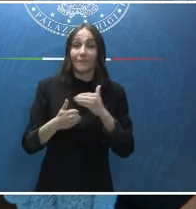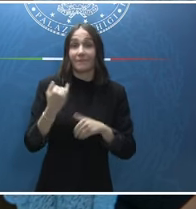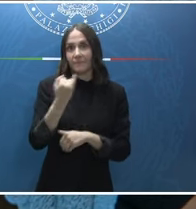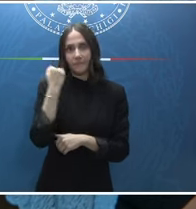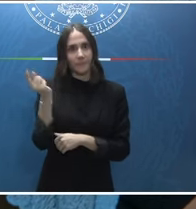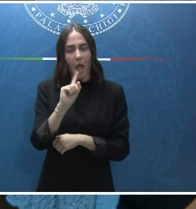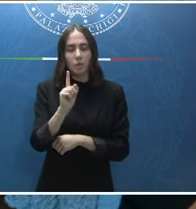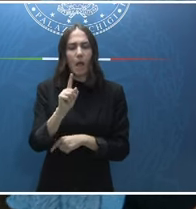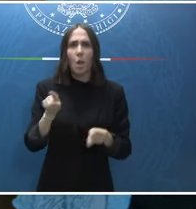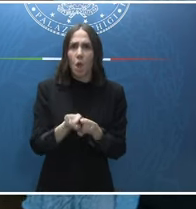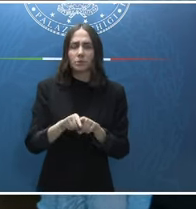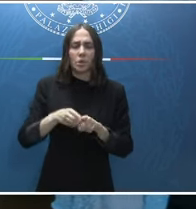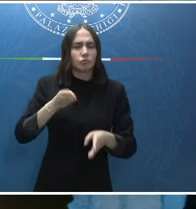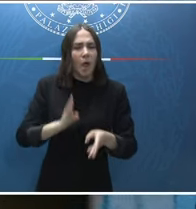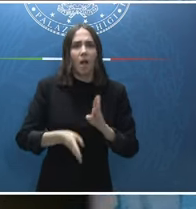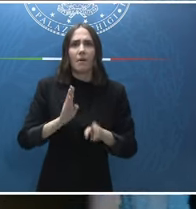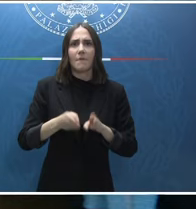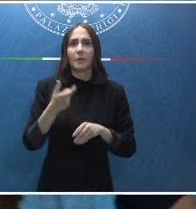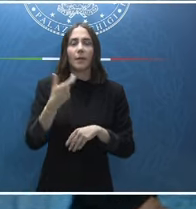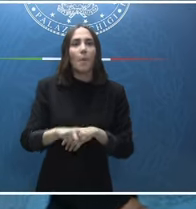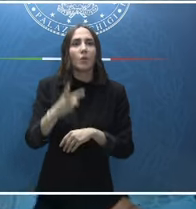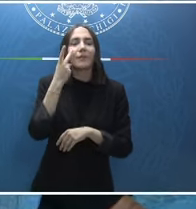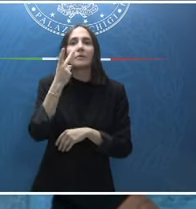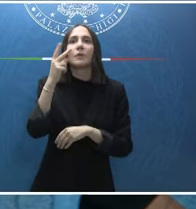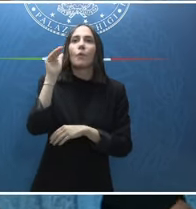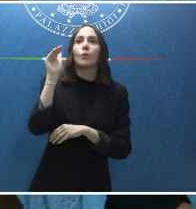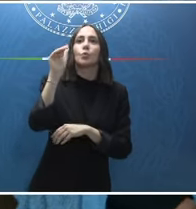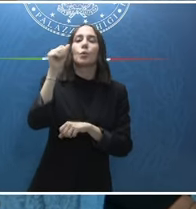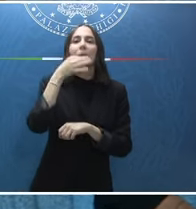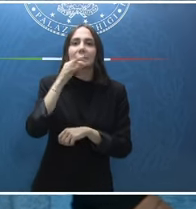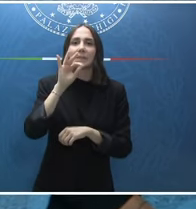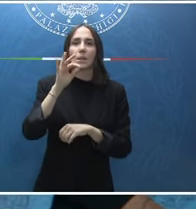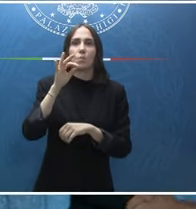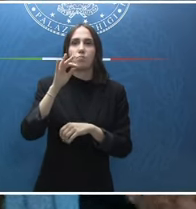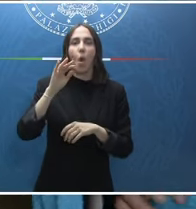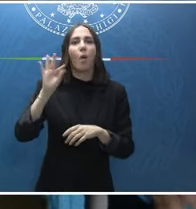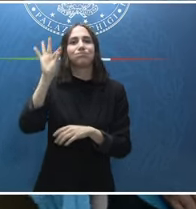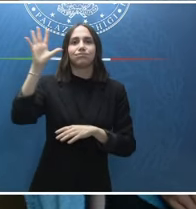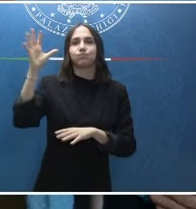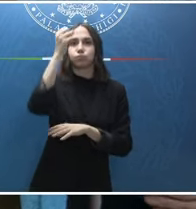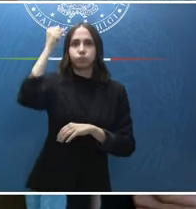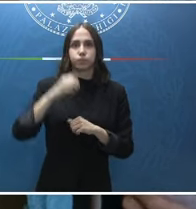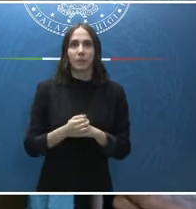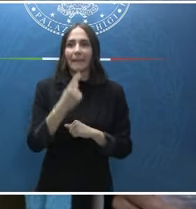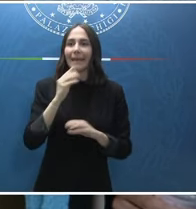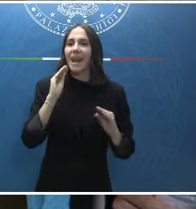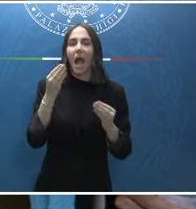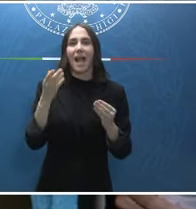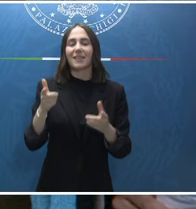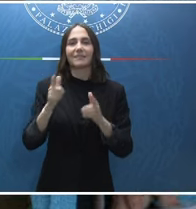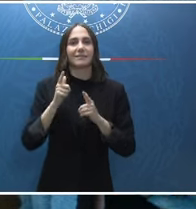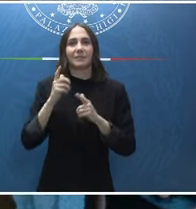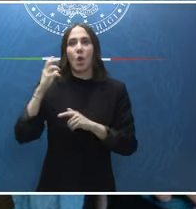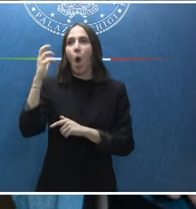è vedere la rinascita e la spinta a nuovi obiettivi dei molti ragazzi che seguiamo. Il più grande orgoglio a distanza di tempo è vedere i